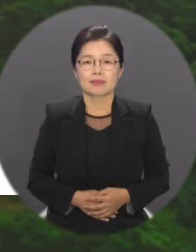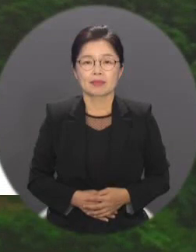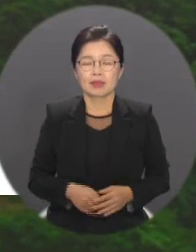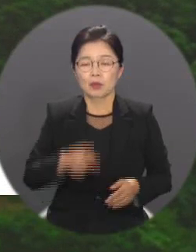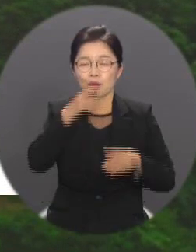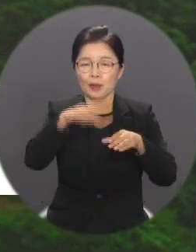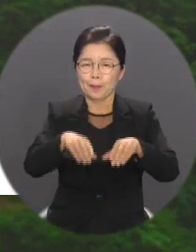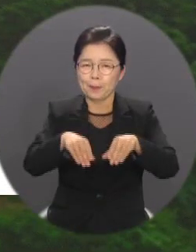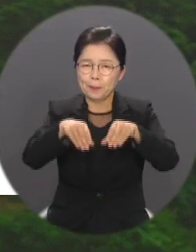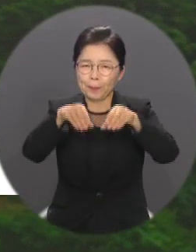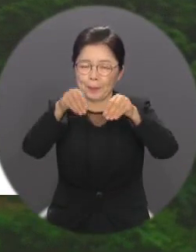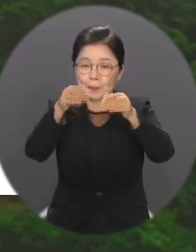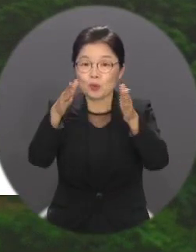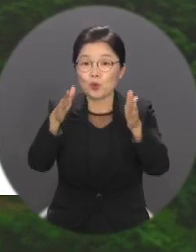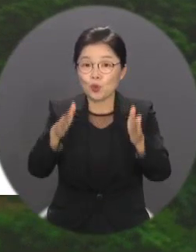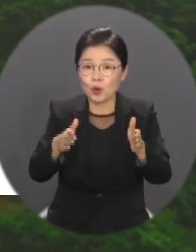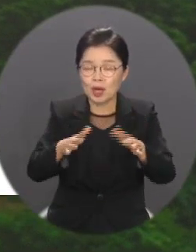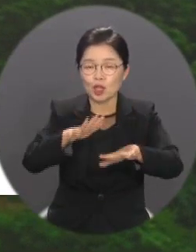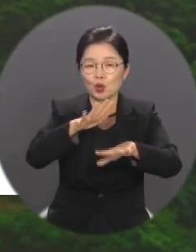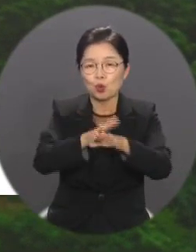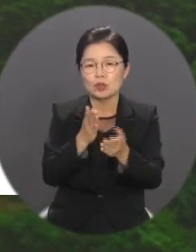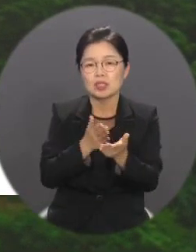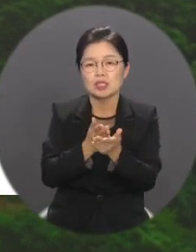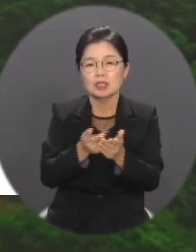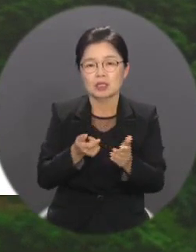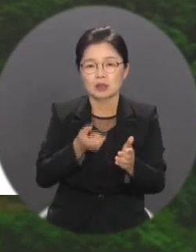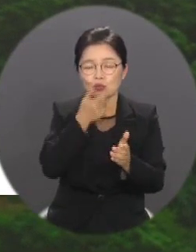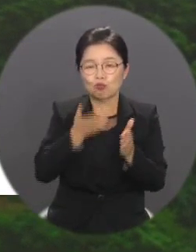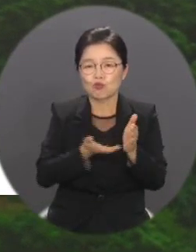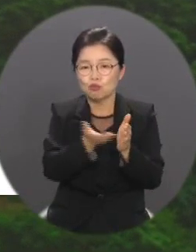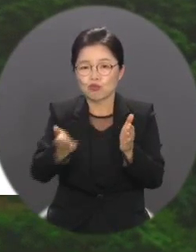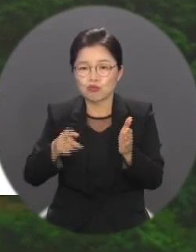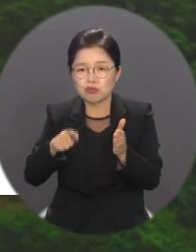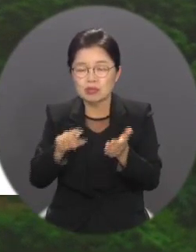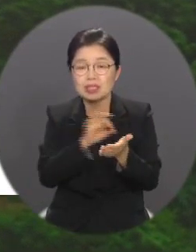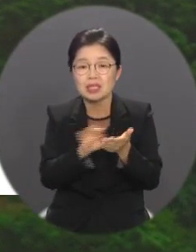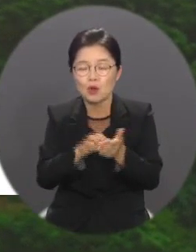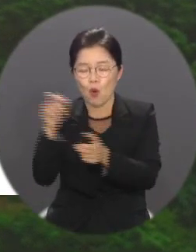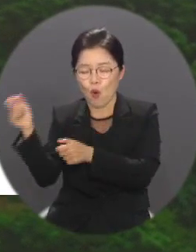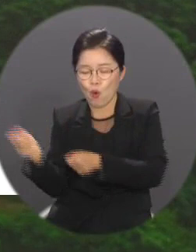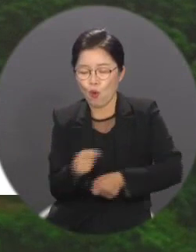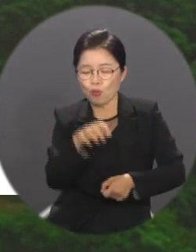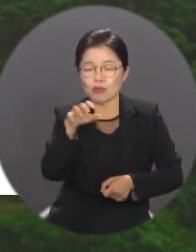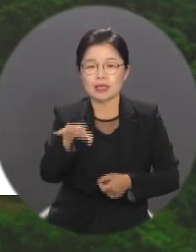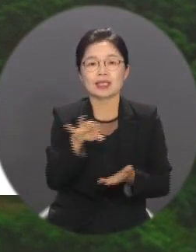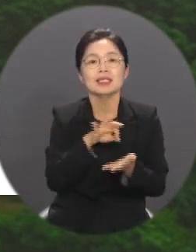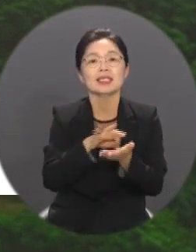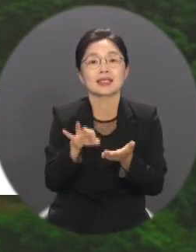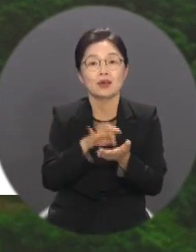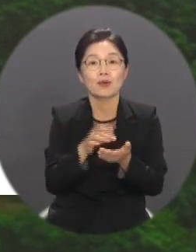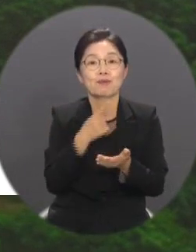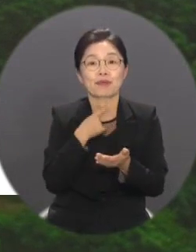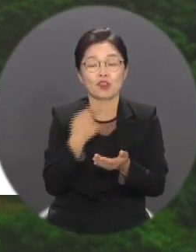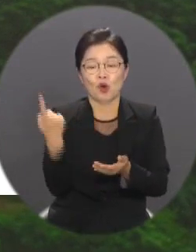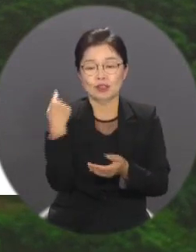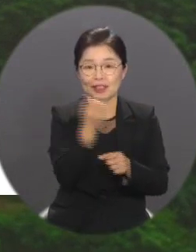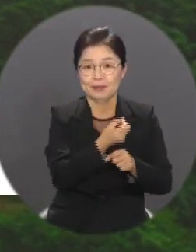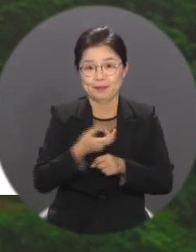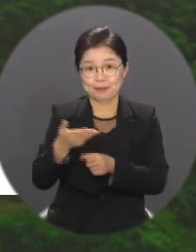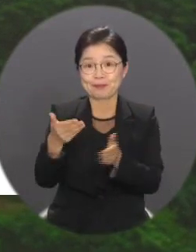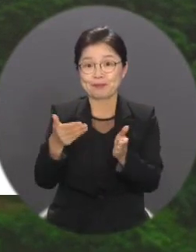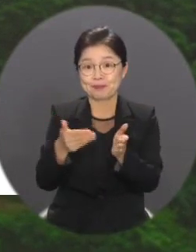가믐 쏘게 농업용 저수지 가 골프장 잔디에 든든한 뒤 배가 되고 있는 상황 어제 전해드렸는데요 그런데